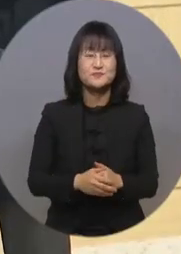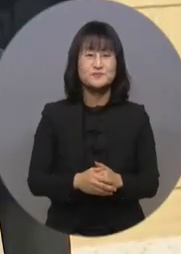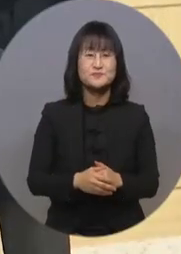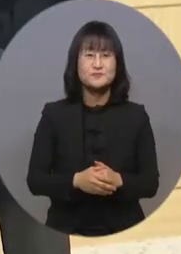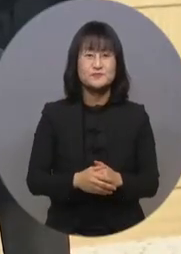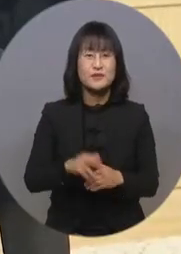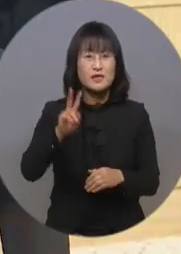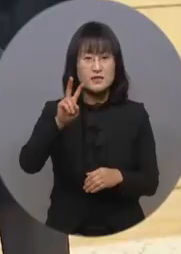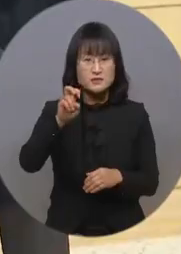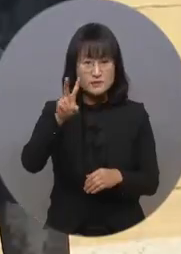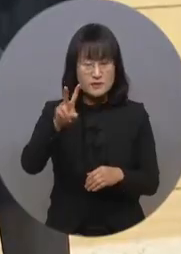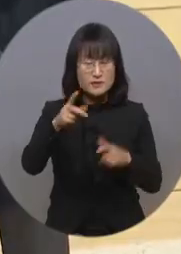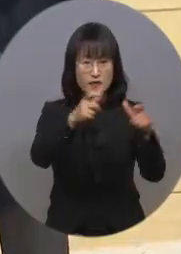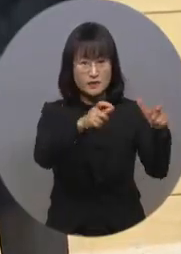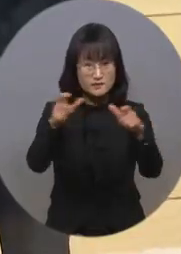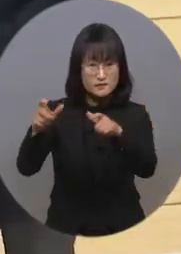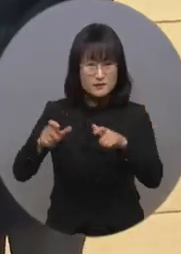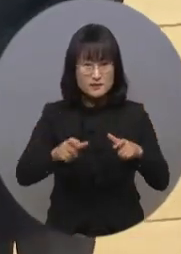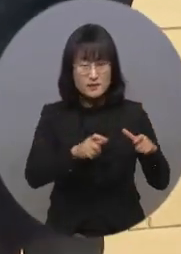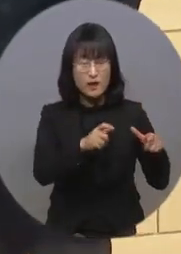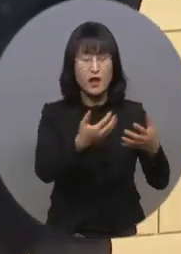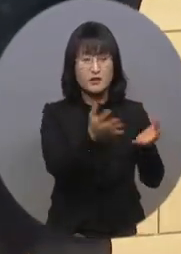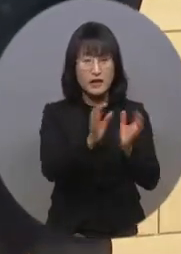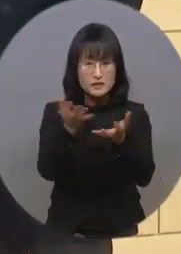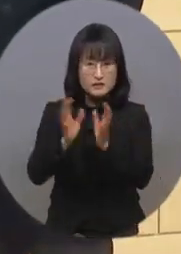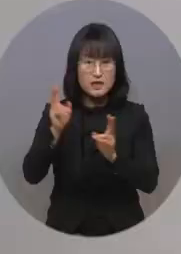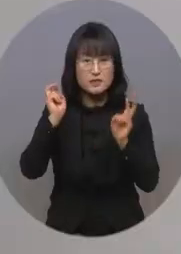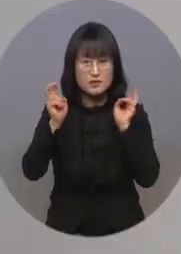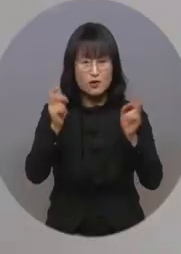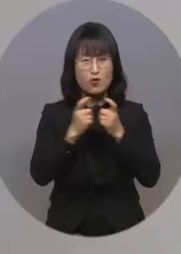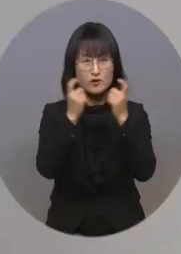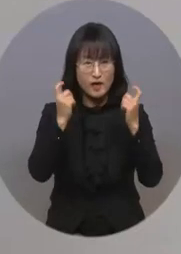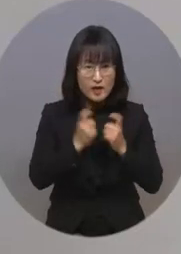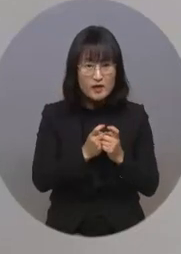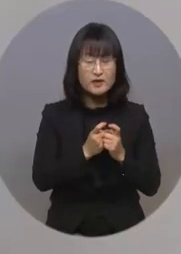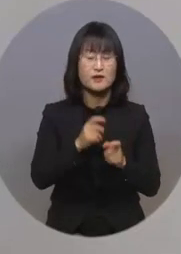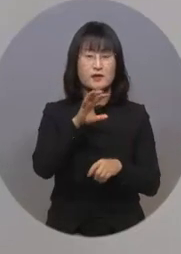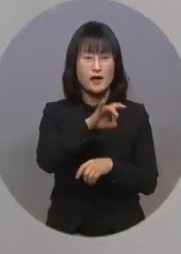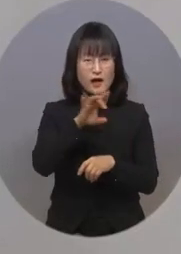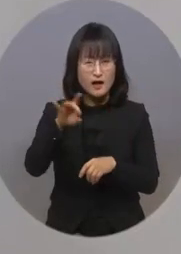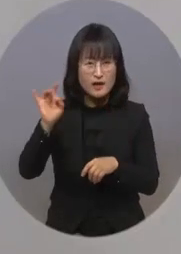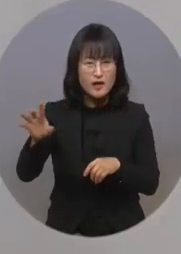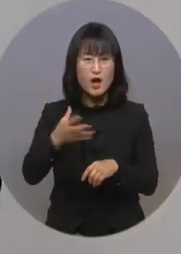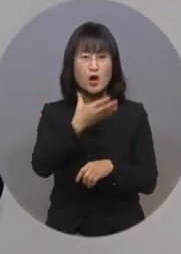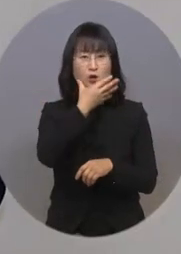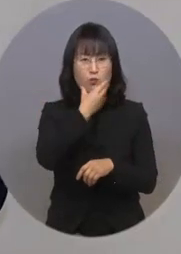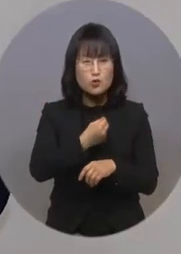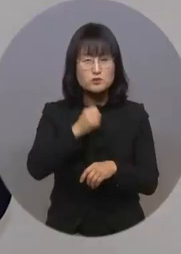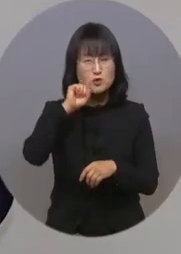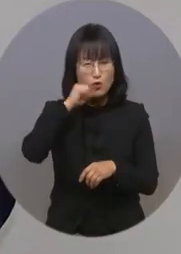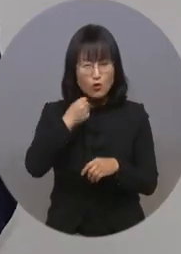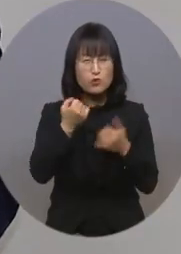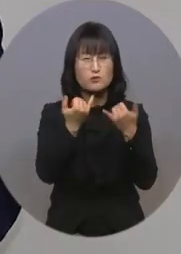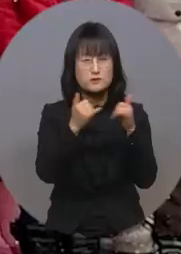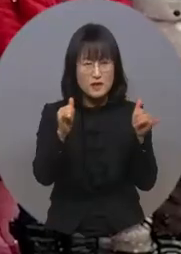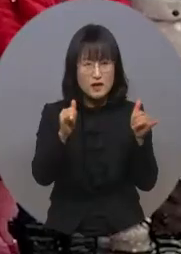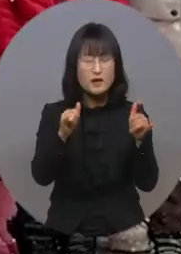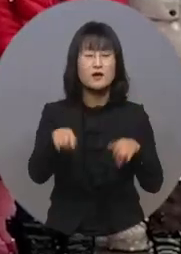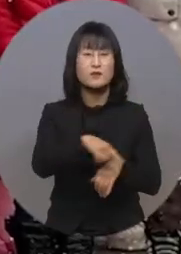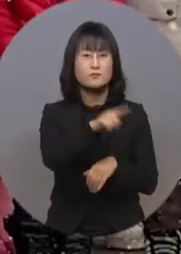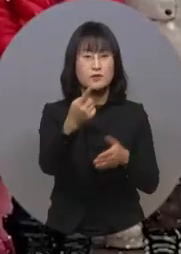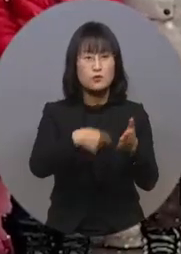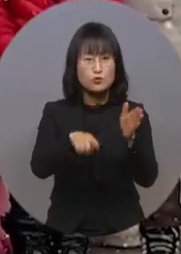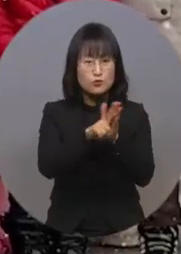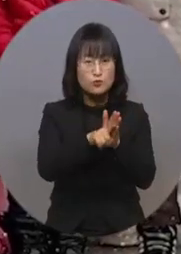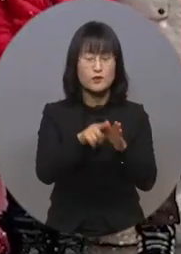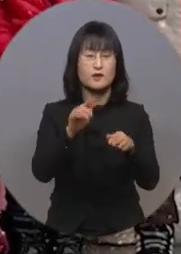22개 시군 저녁에 기관 단체 기업 개인 등 각계가 층에서 복지사각지대의 소외계층을 위한